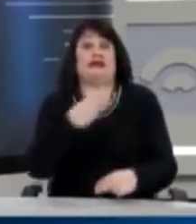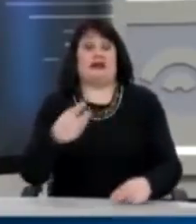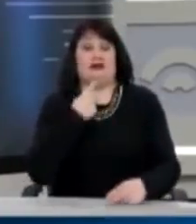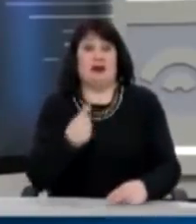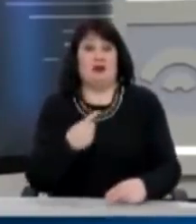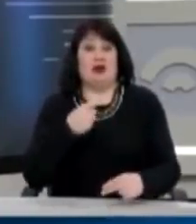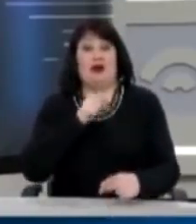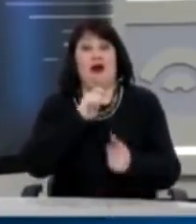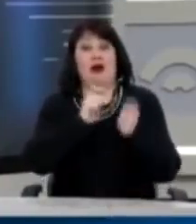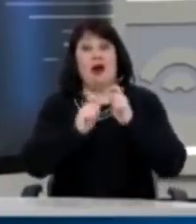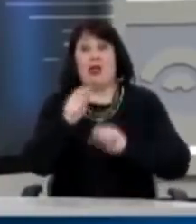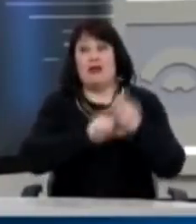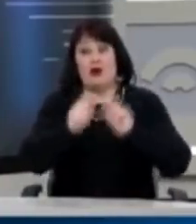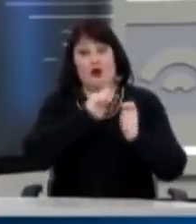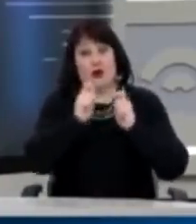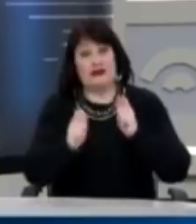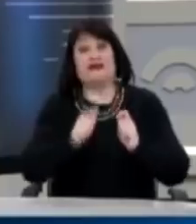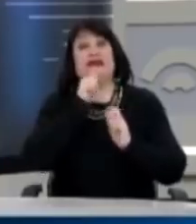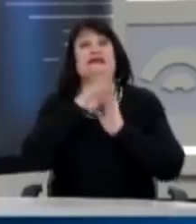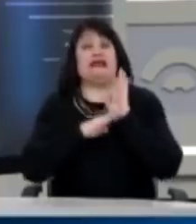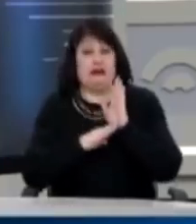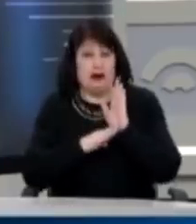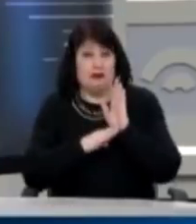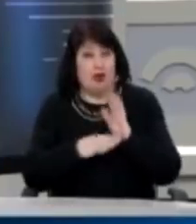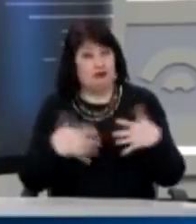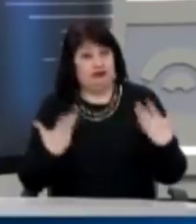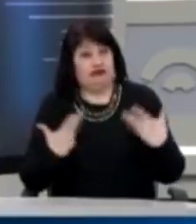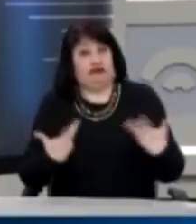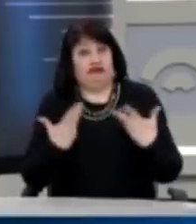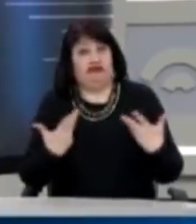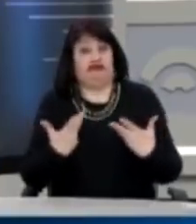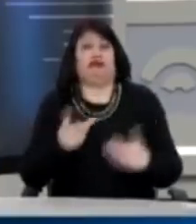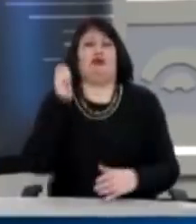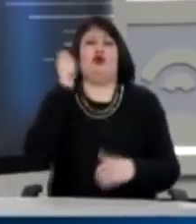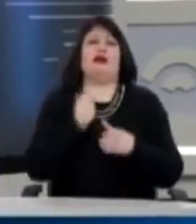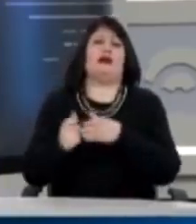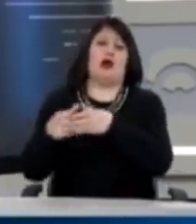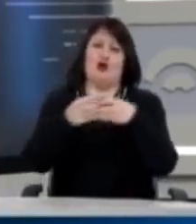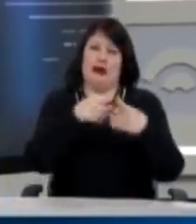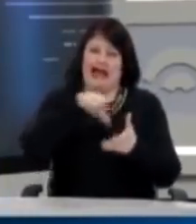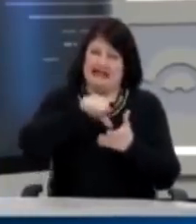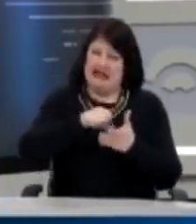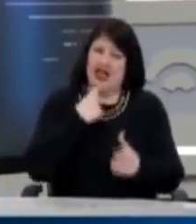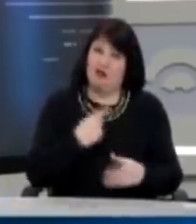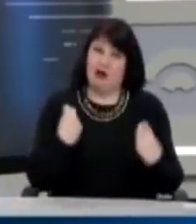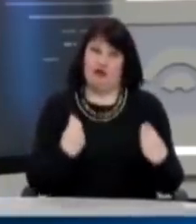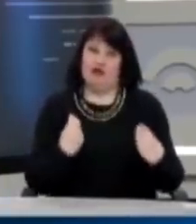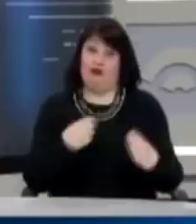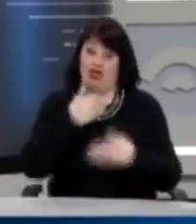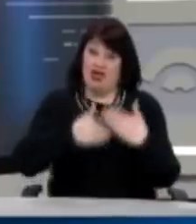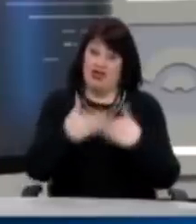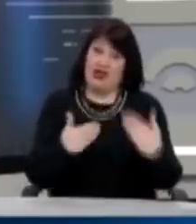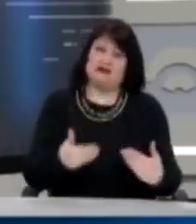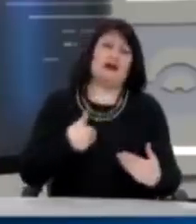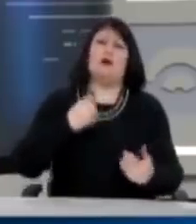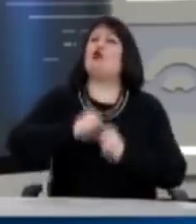ΣΥΡΙΖΑ και με μεγάλη υποδοχή από τα άλλα αστικά κόμματα, παρά το γεγονός ότι επιχειρήθηκε